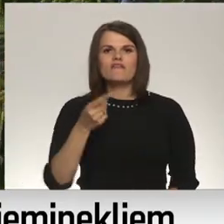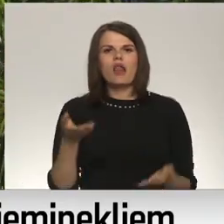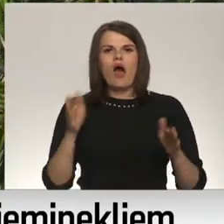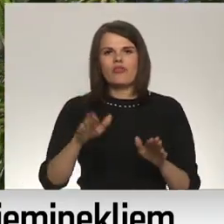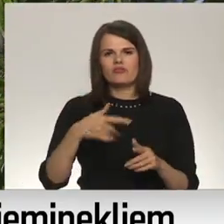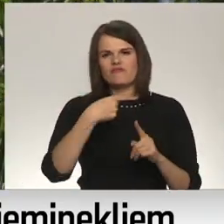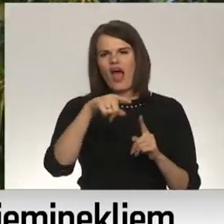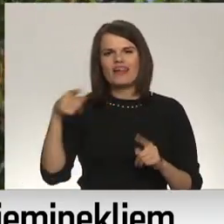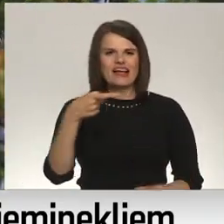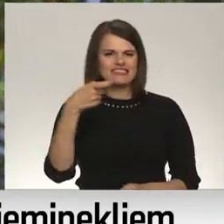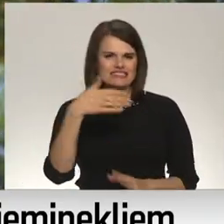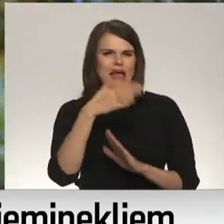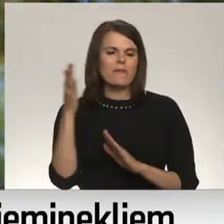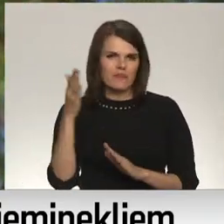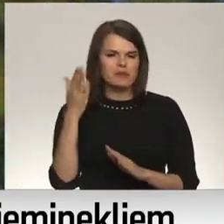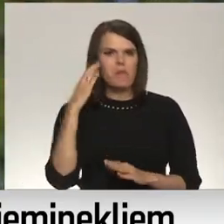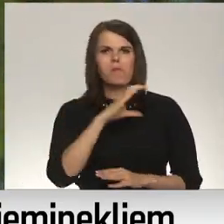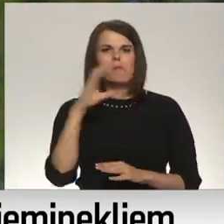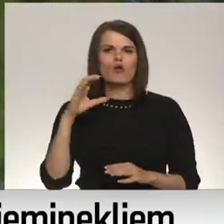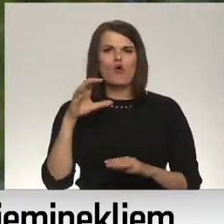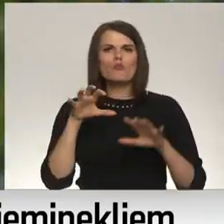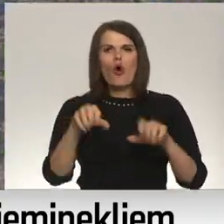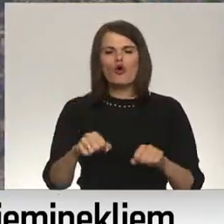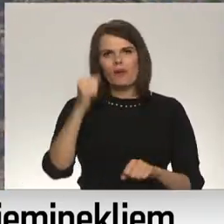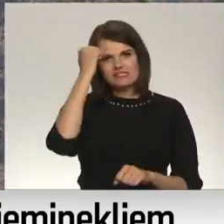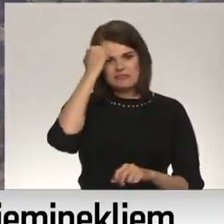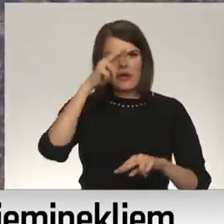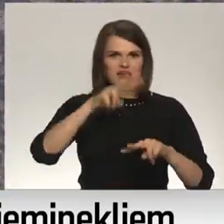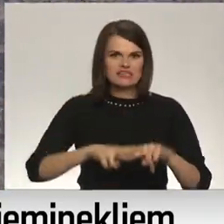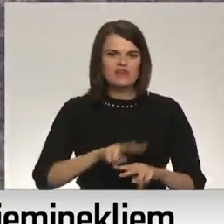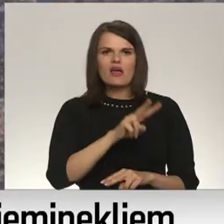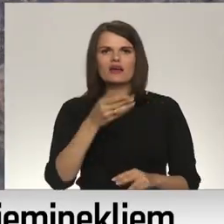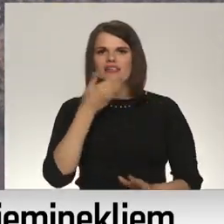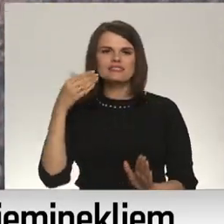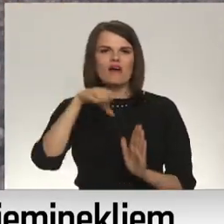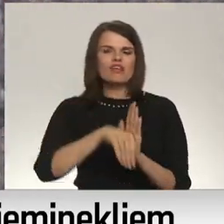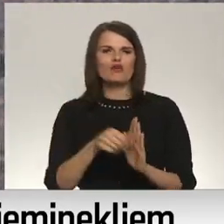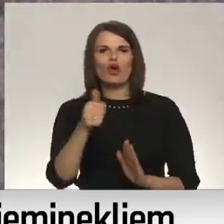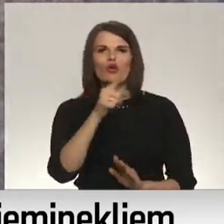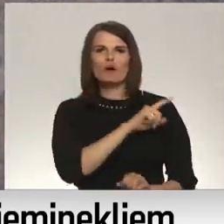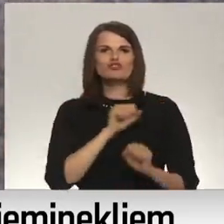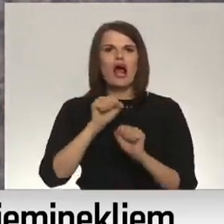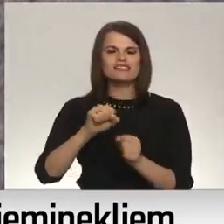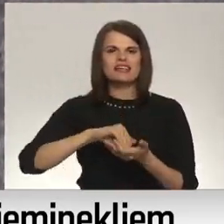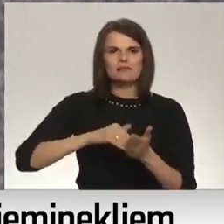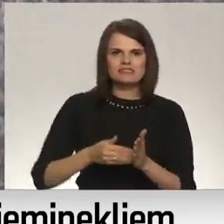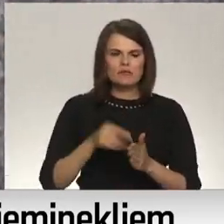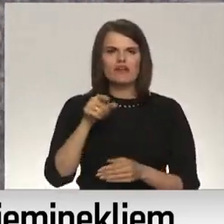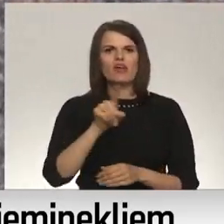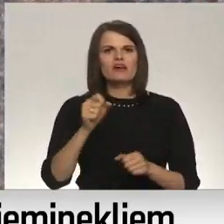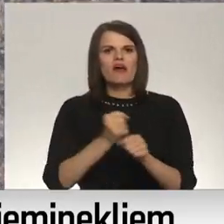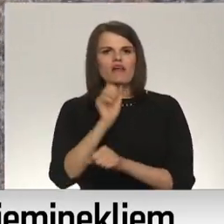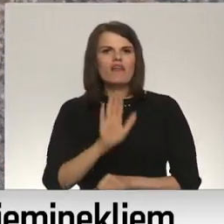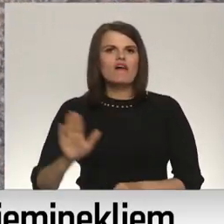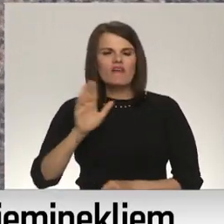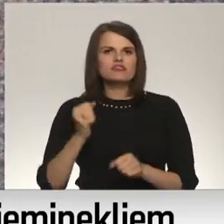simti dažādu padomju okupācijas varas pieminekļu un piemiņas vietu, kas nav iekļauti īpaši aizsargājamo statusā. Tie atrodas gan valsts,